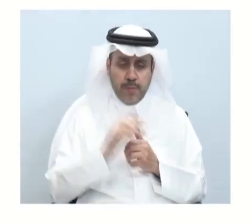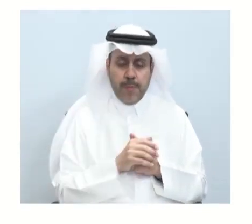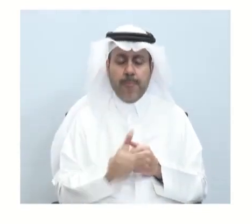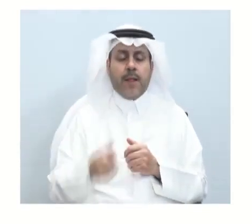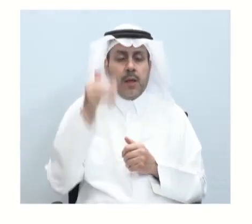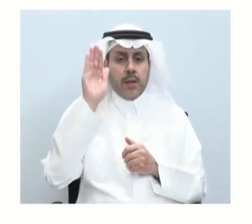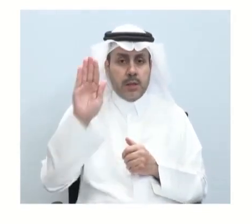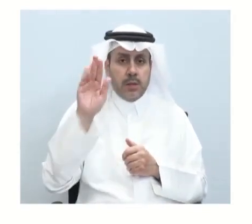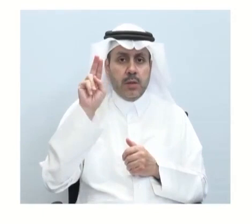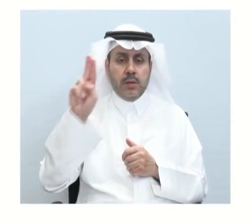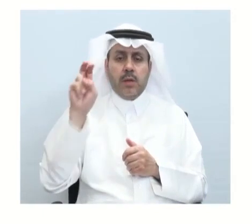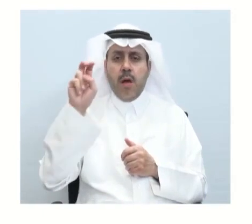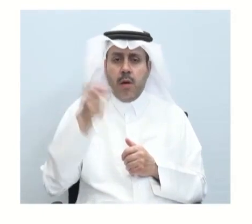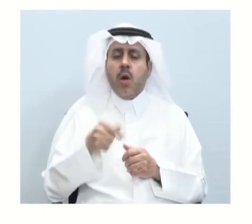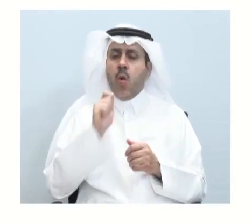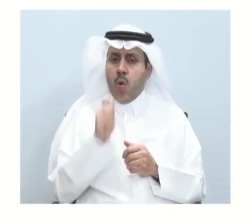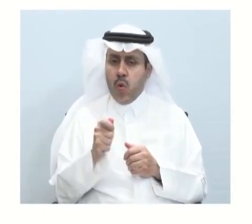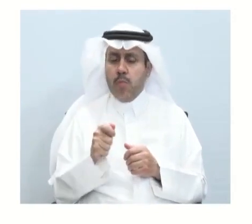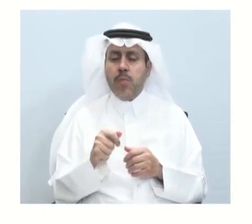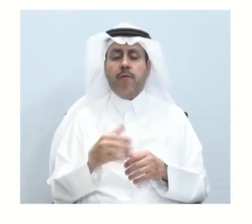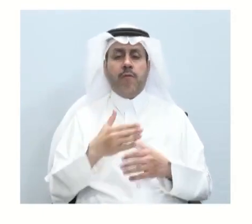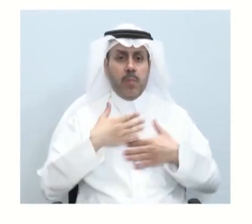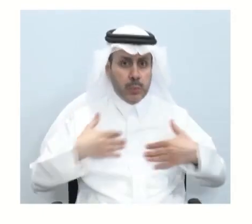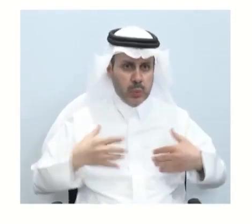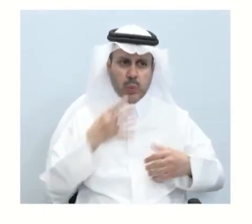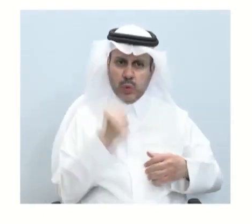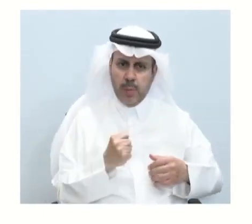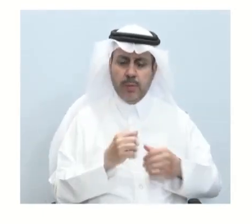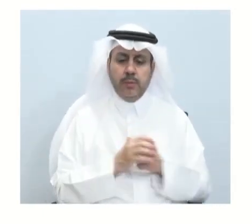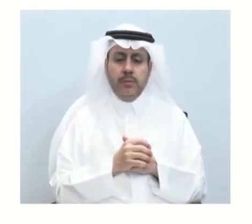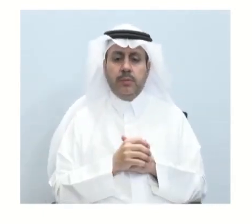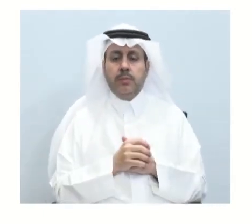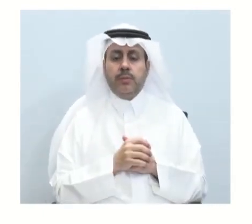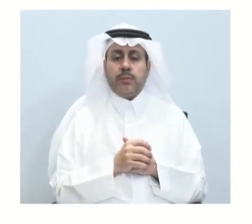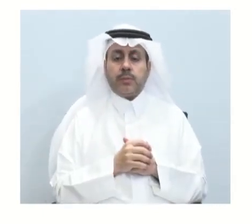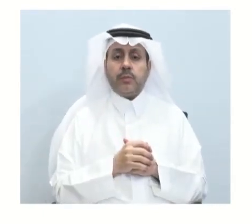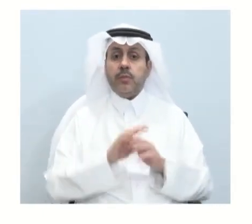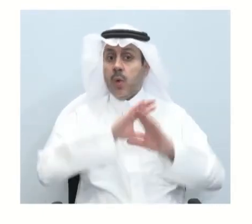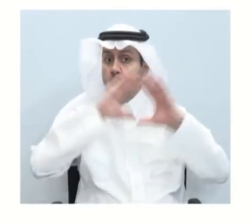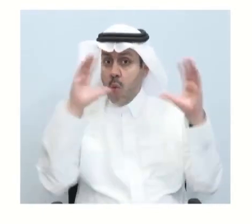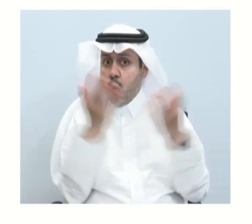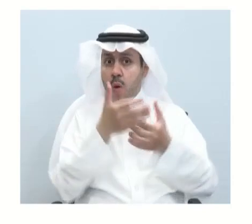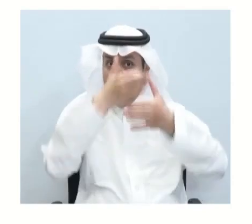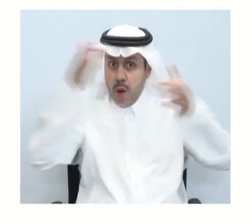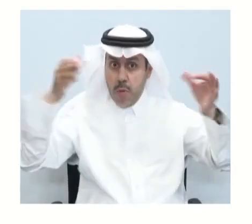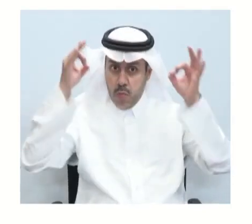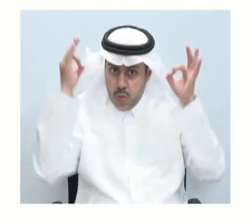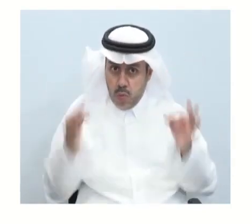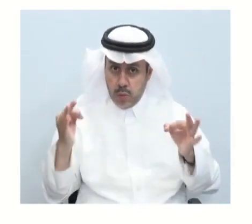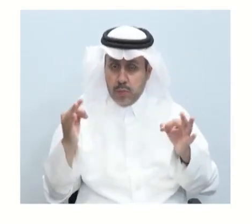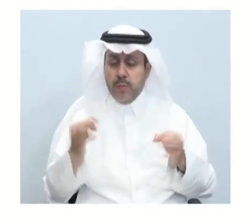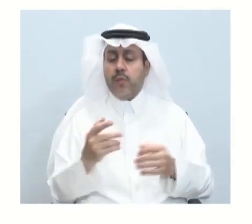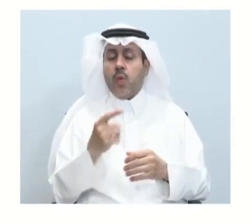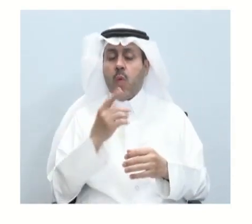له الحكم في وطنه وارضه في المنشط والمكره والعسر واليسر وقد اجمع العلماء وفقهاء